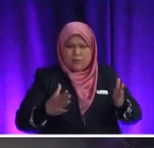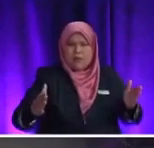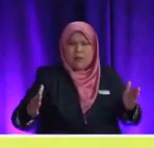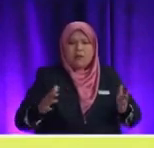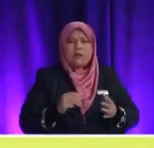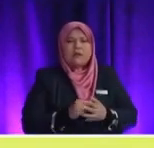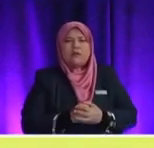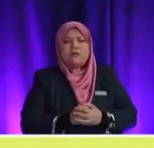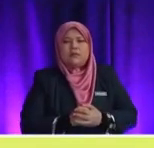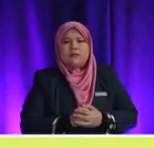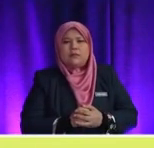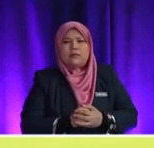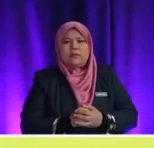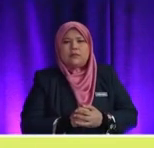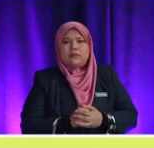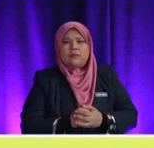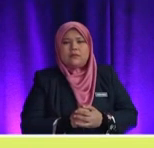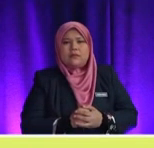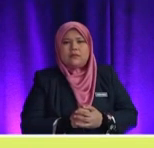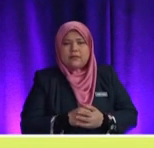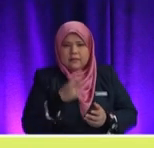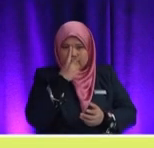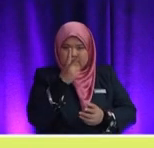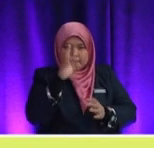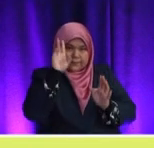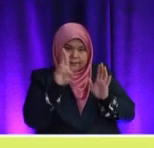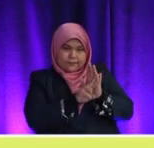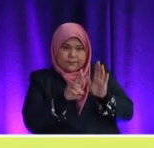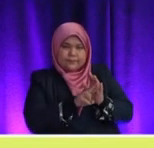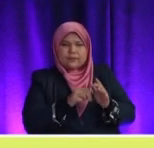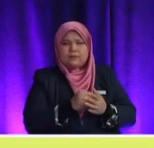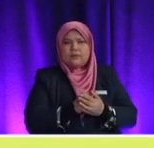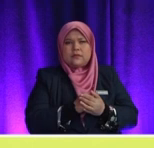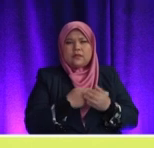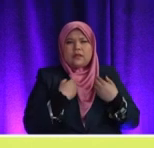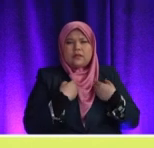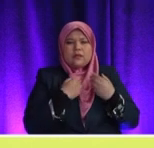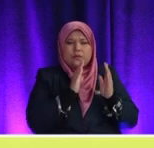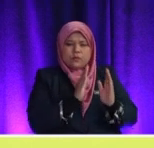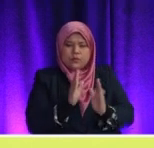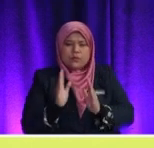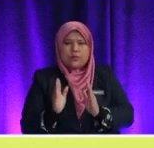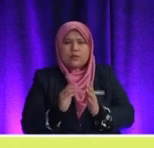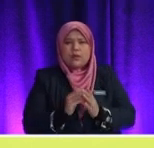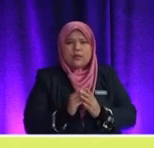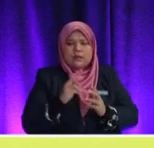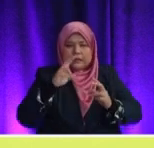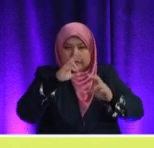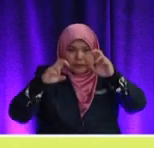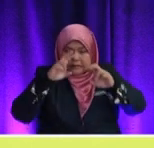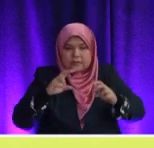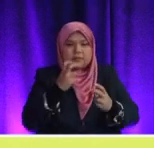oke Oke kita tumpukan Perhatian Kepada rajanya your aja ini menunjukkan susunan untuk mengkaji